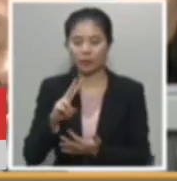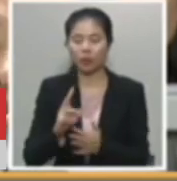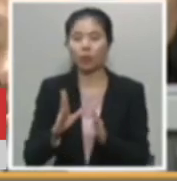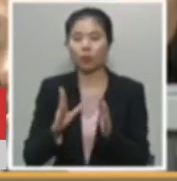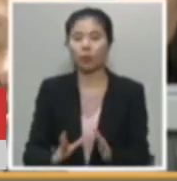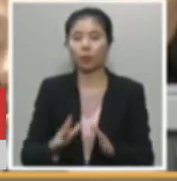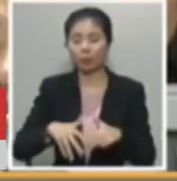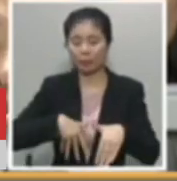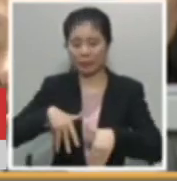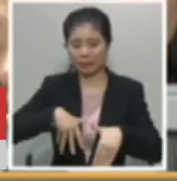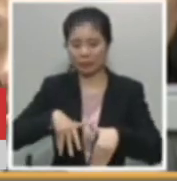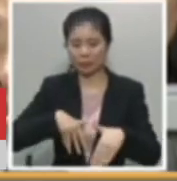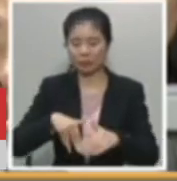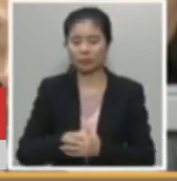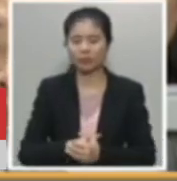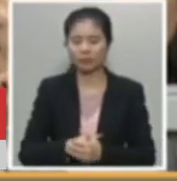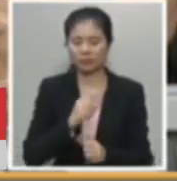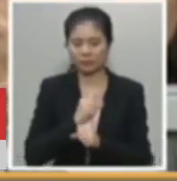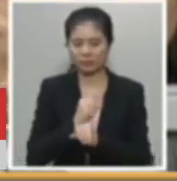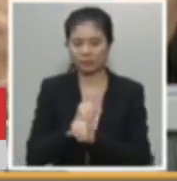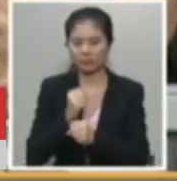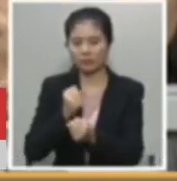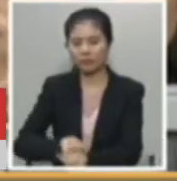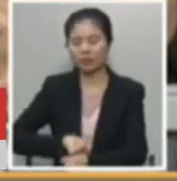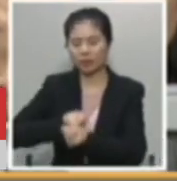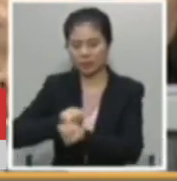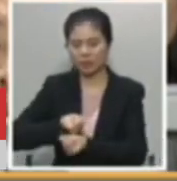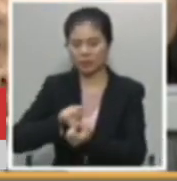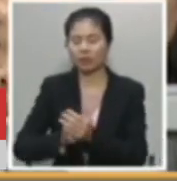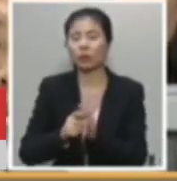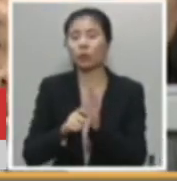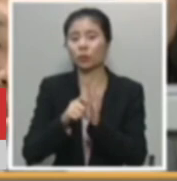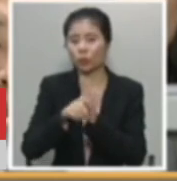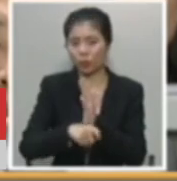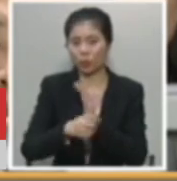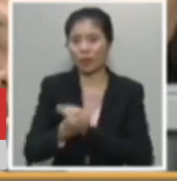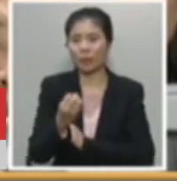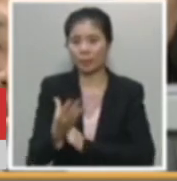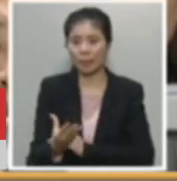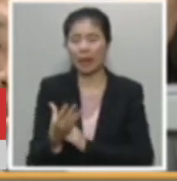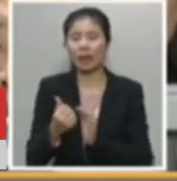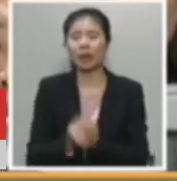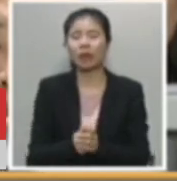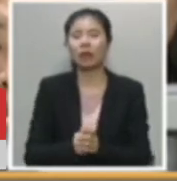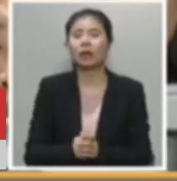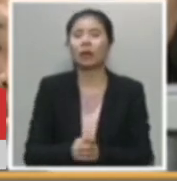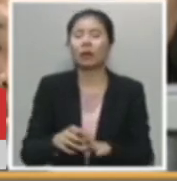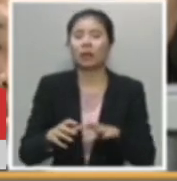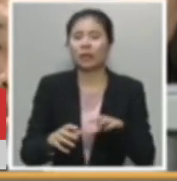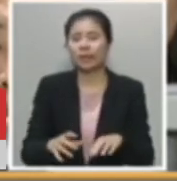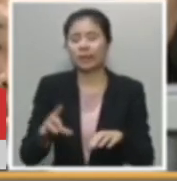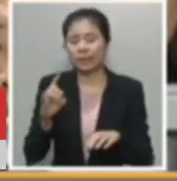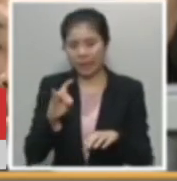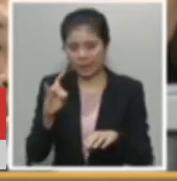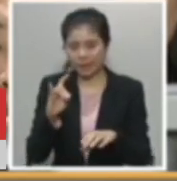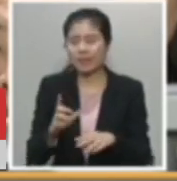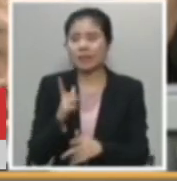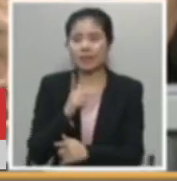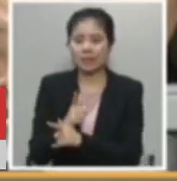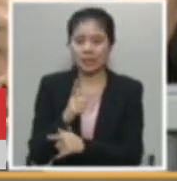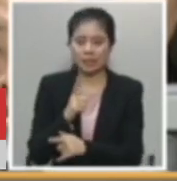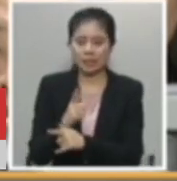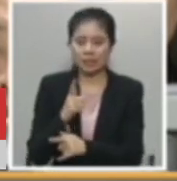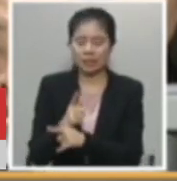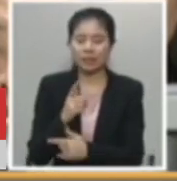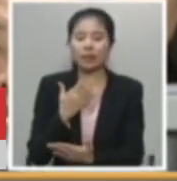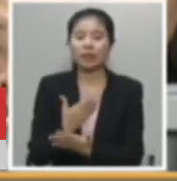าวอำเภอปากช่องของผมนั้นทำการเกษตรกรมากท่านประธานครับกรมปศุสัตว์พี่น้องชาวปากช่องเลี้ยงสัตว์เยอะมีรายได้ต